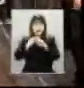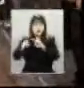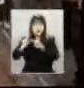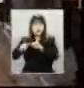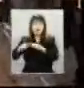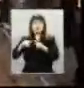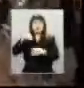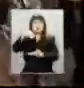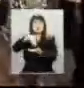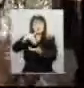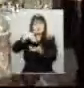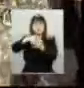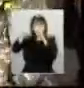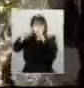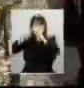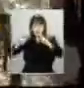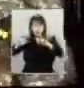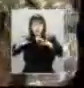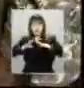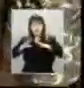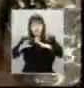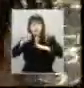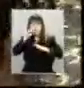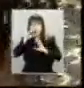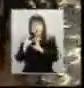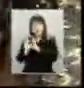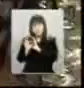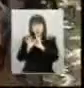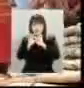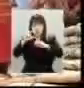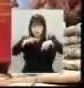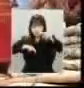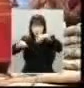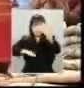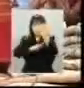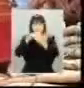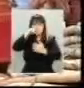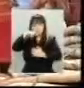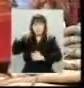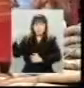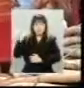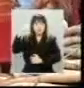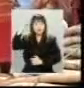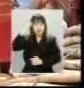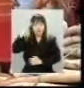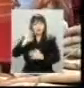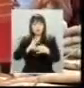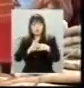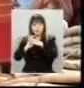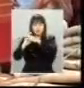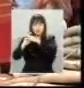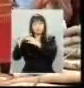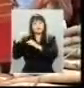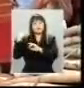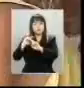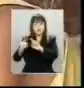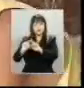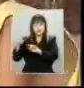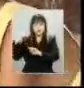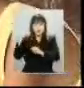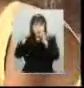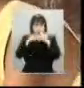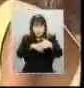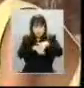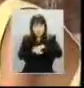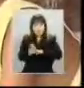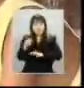นย์พักพิงที่อาจมีผลเกี่ยวเนื่องต่อประเด็นความมั่นคงจากหน่วยราชการเจ้าหน้าที่องค์กรข้าหลวงใหญ่ผู้ลี้ภัยแห่งสห